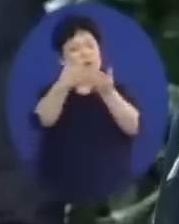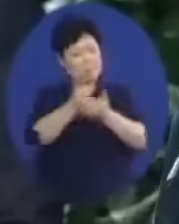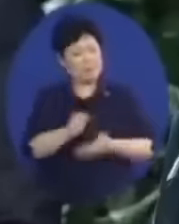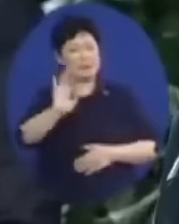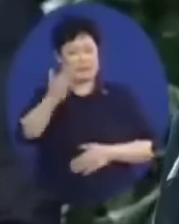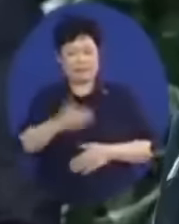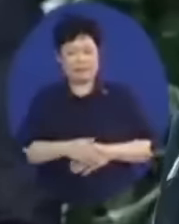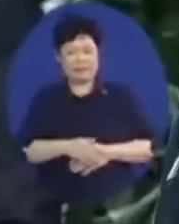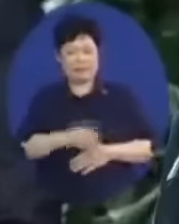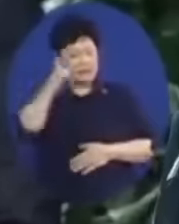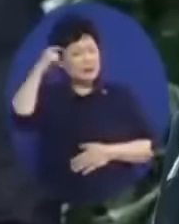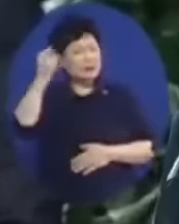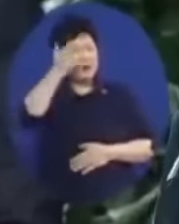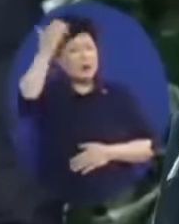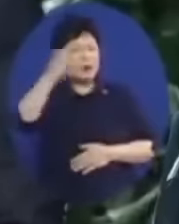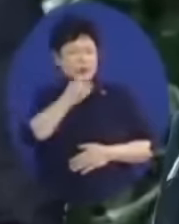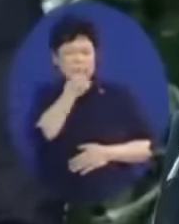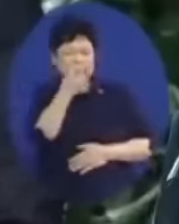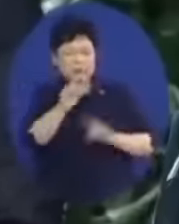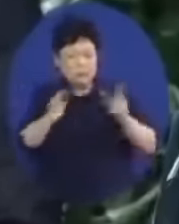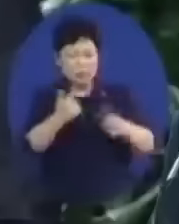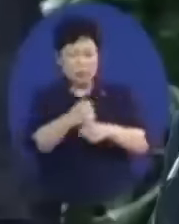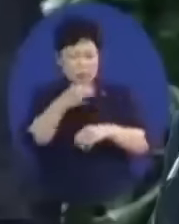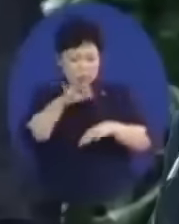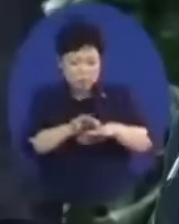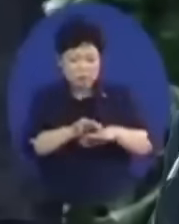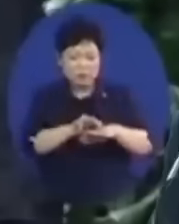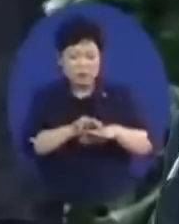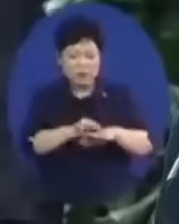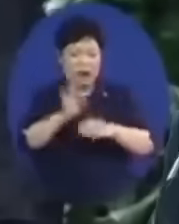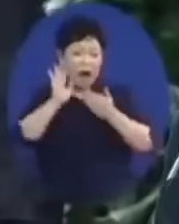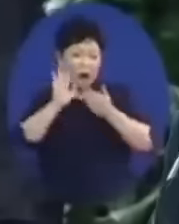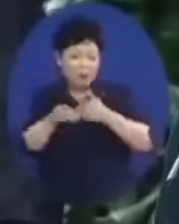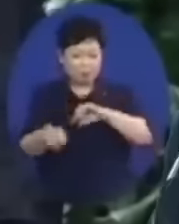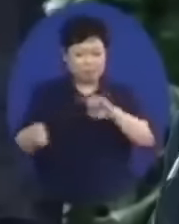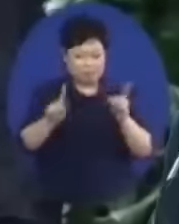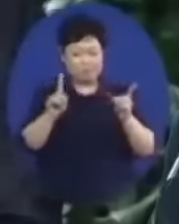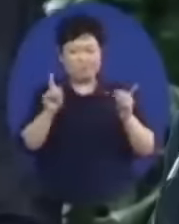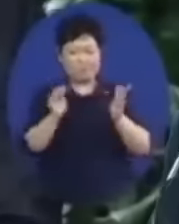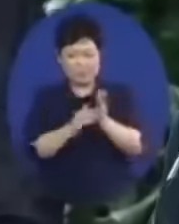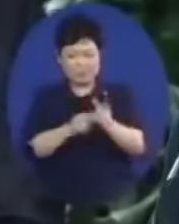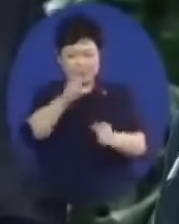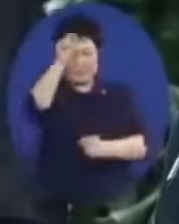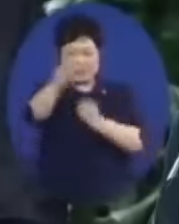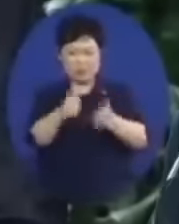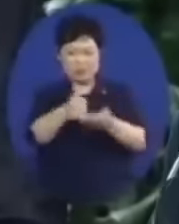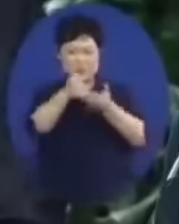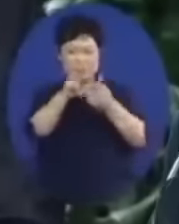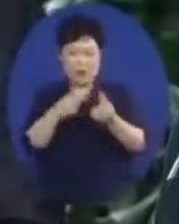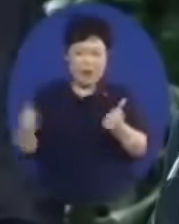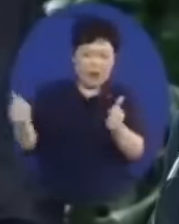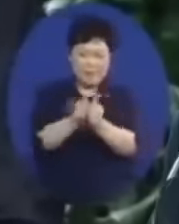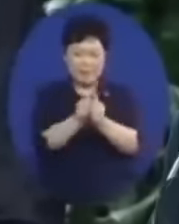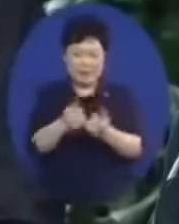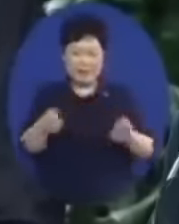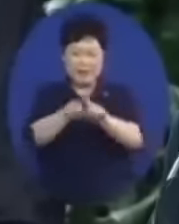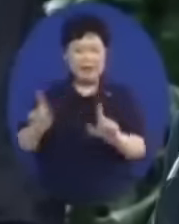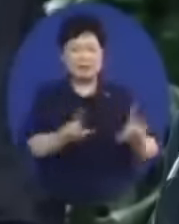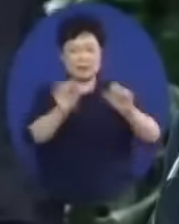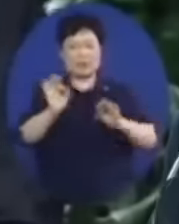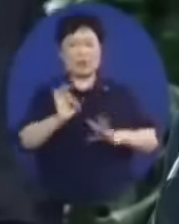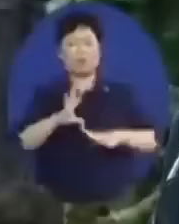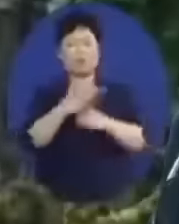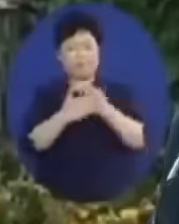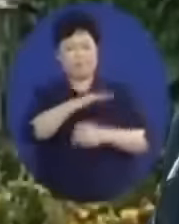것입니다. 영혼이 썩지 않고 육체가 장차 부활해서 영원히 주님과 함께 사는 이 놀라운